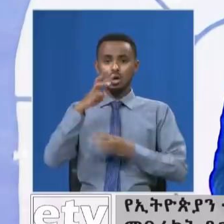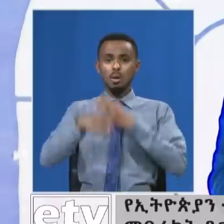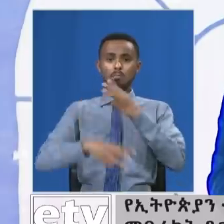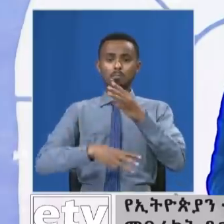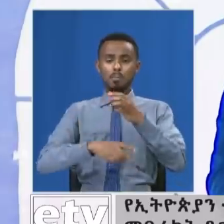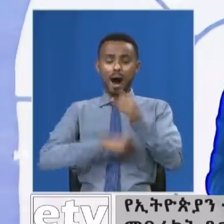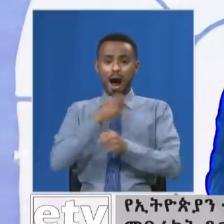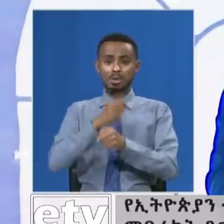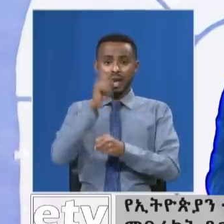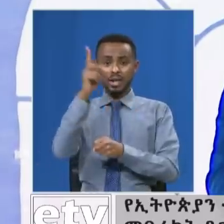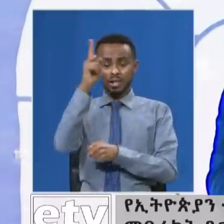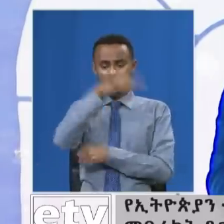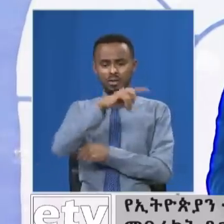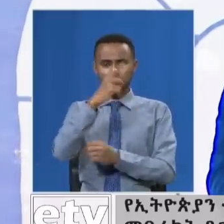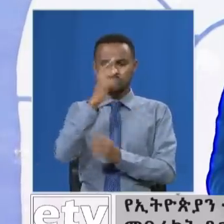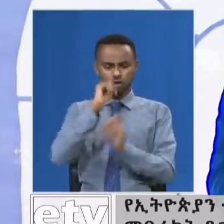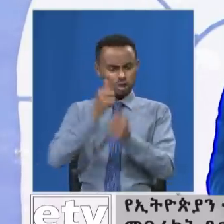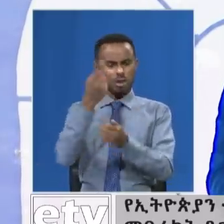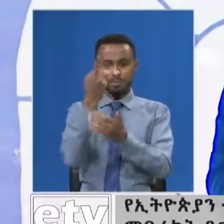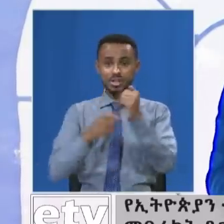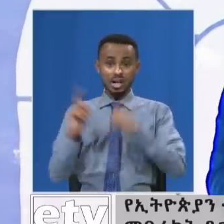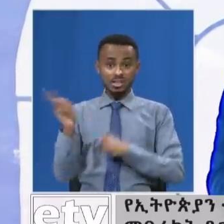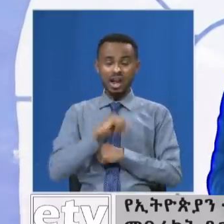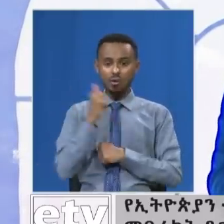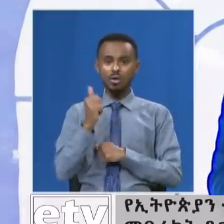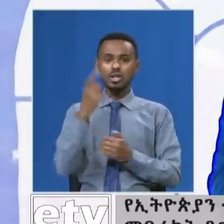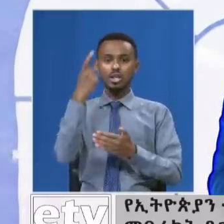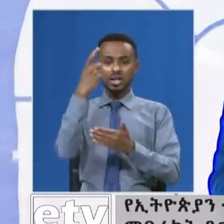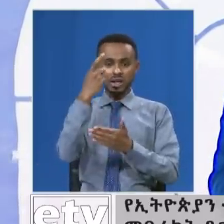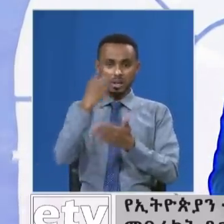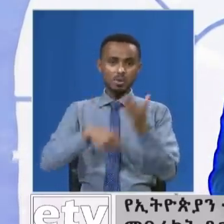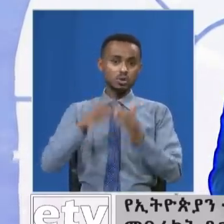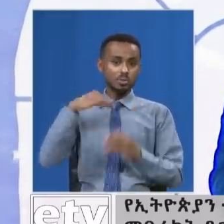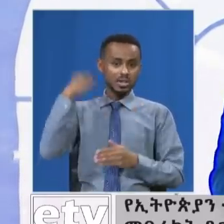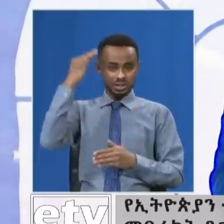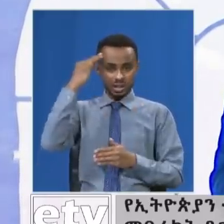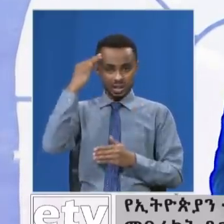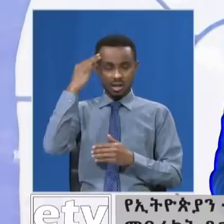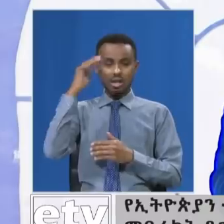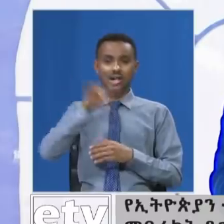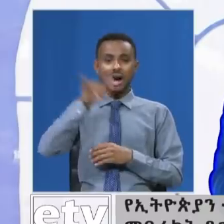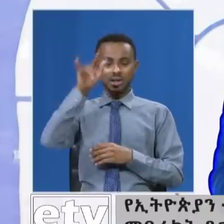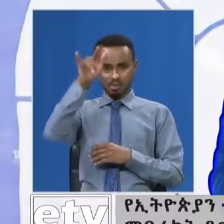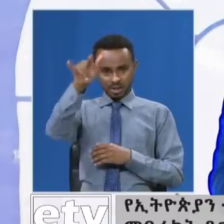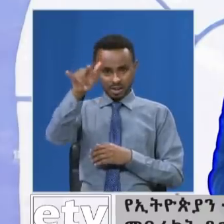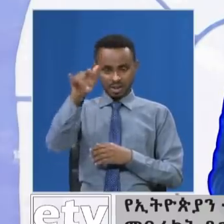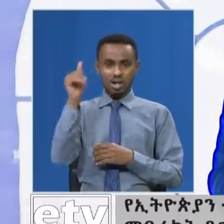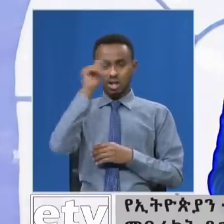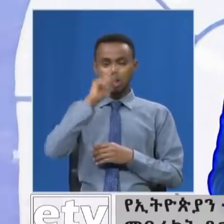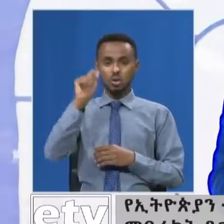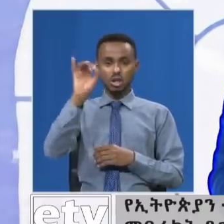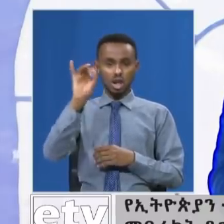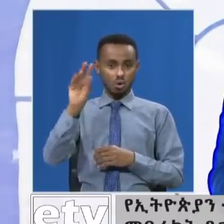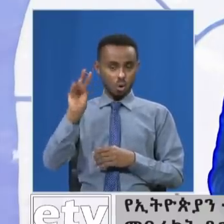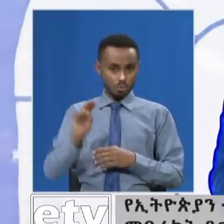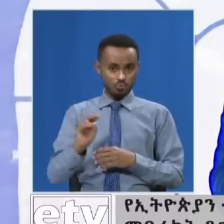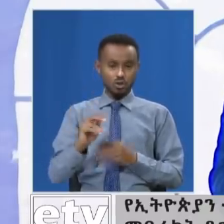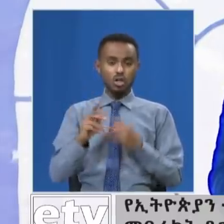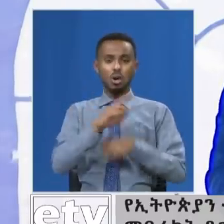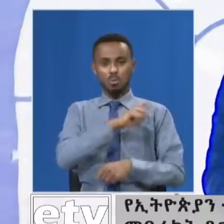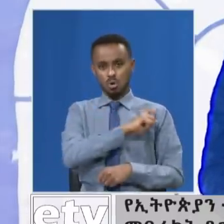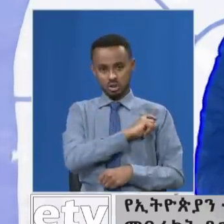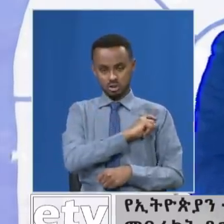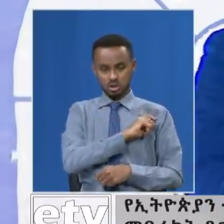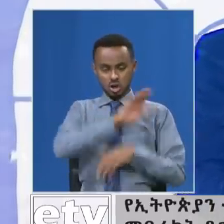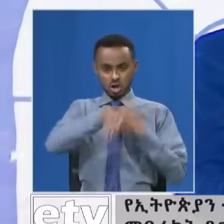አንድ ቀን የሚሸለም ብቻ ሳይሆን የገቢዎች ሚኒስቴር ከአየር መንገድ ጋር ከኢትዮቴሌኮም